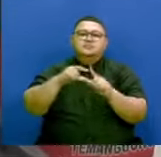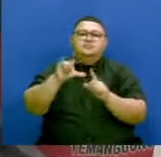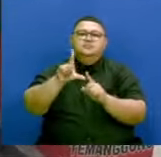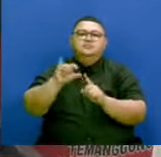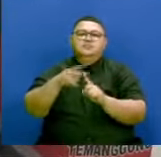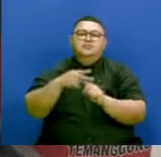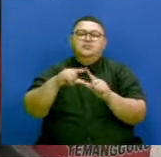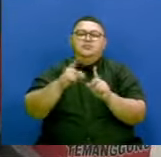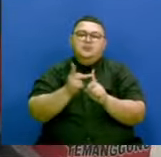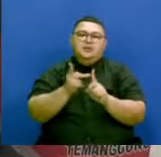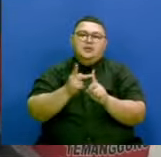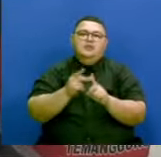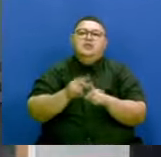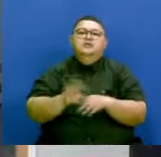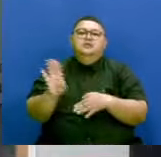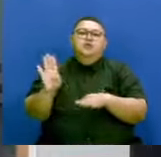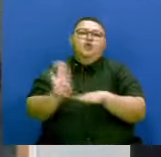Donohudan, Boyolali, Jawa Tengah.